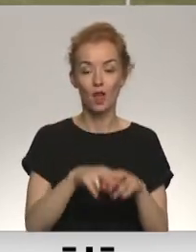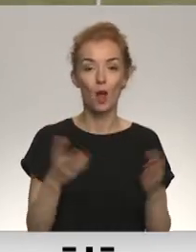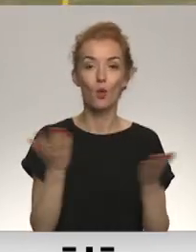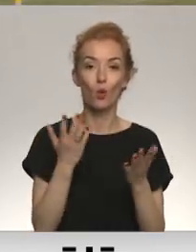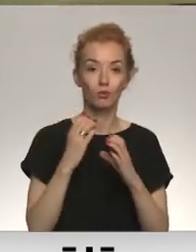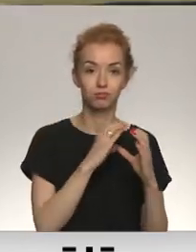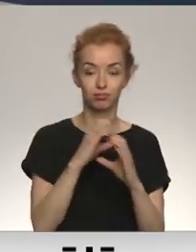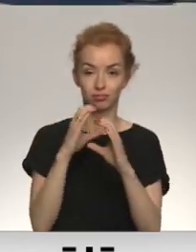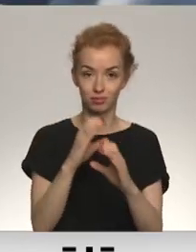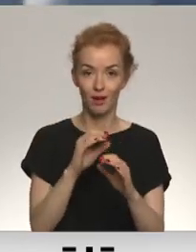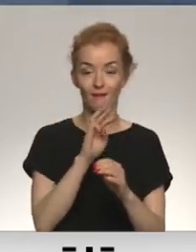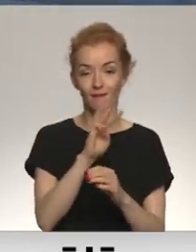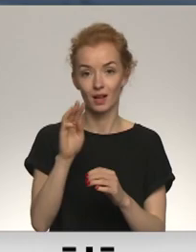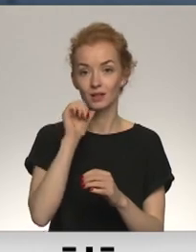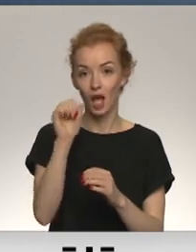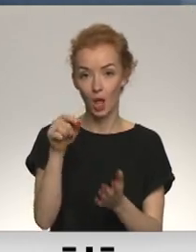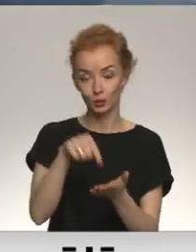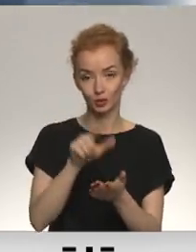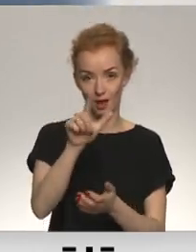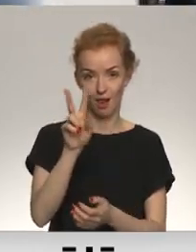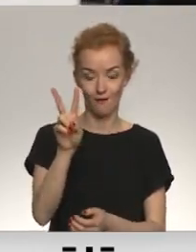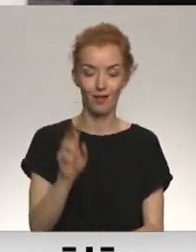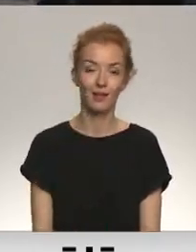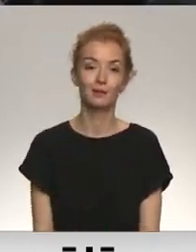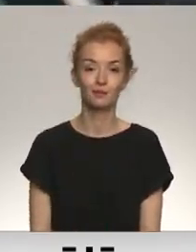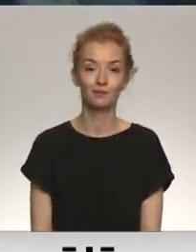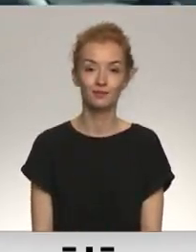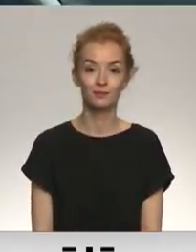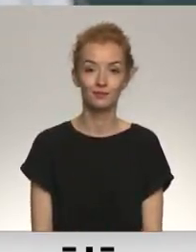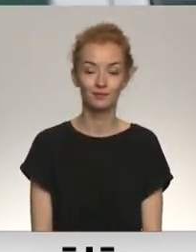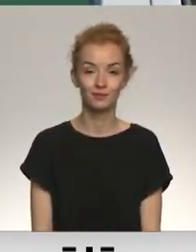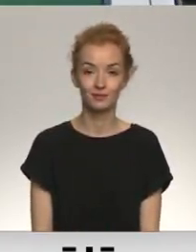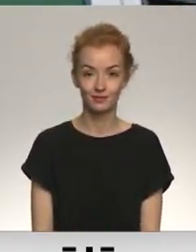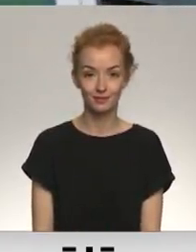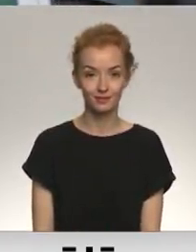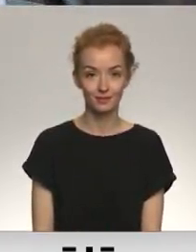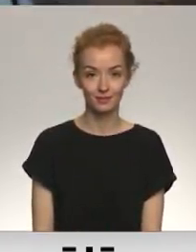uzināt mājaslapā zaļais.lv. Dāvids Frenfelds, Olofs Peršovics, Latvijas televīzija.